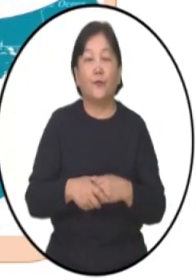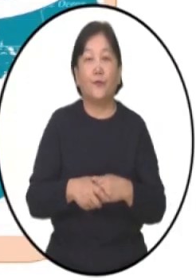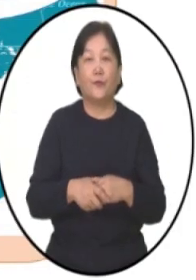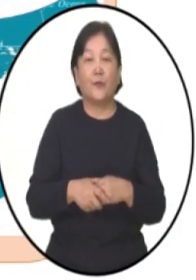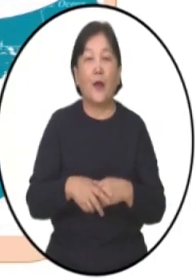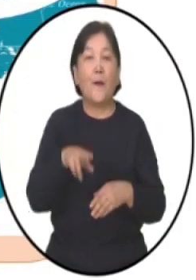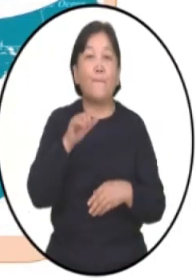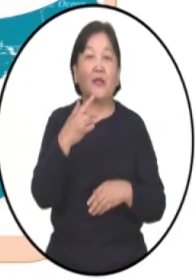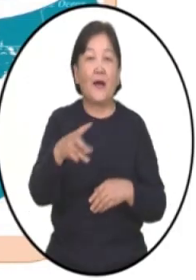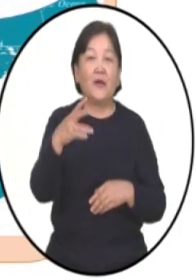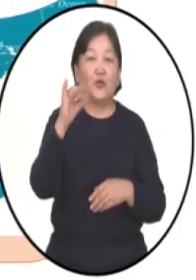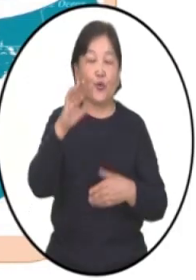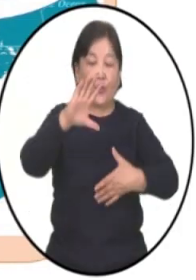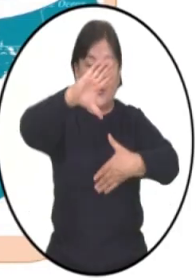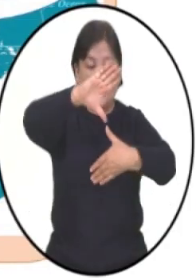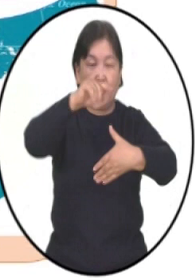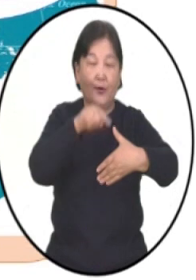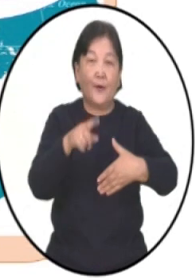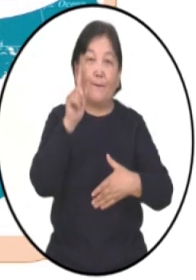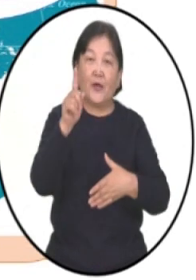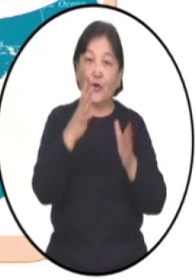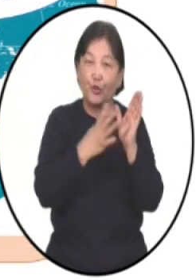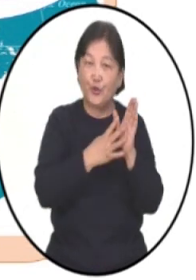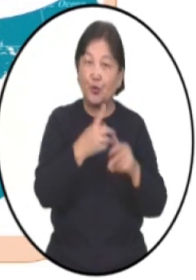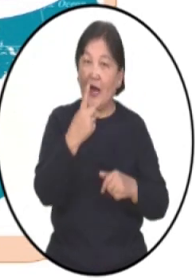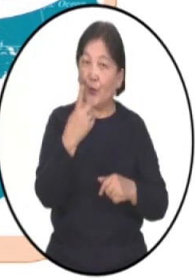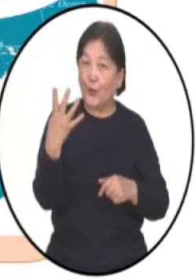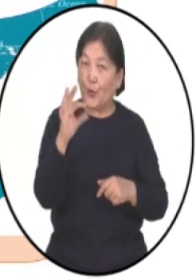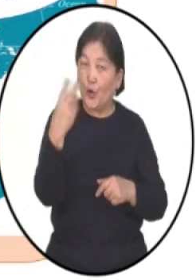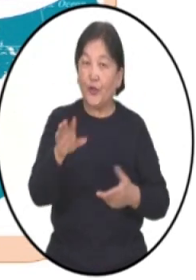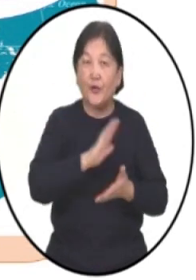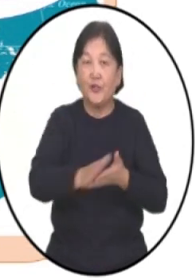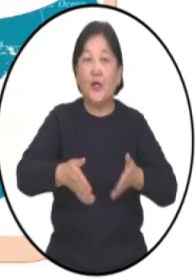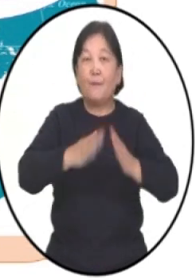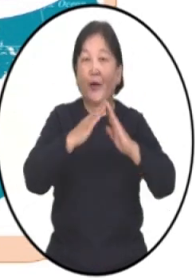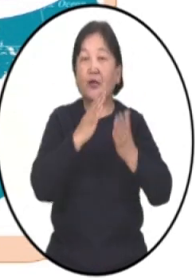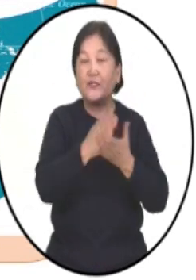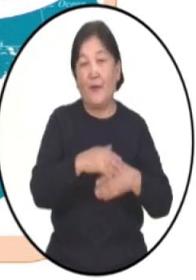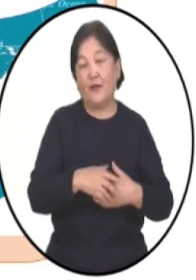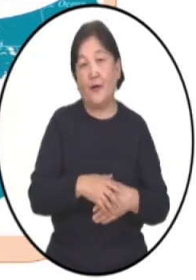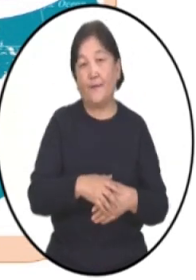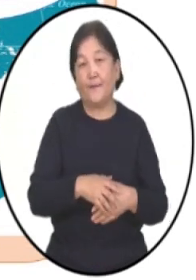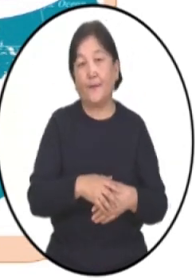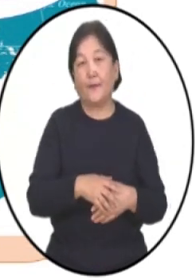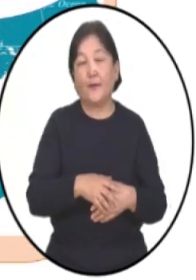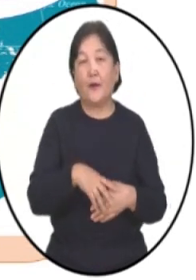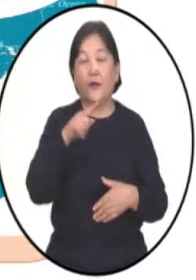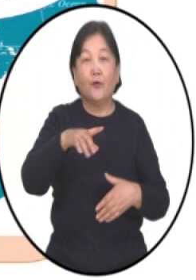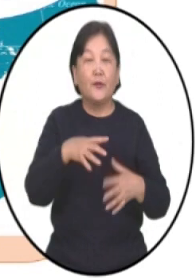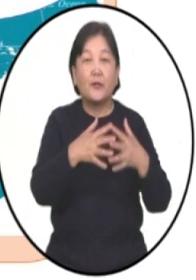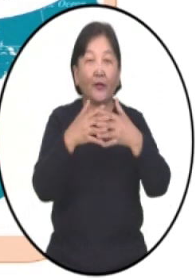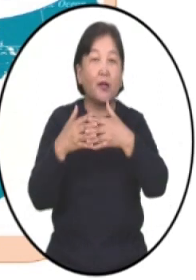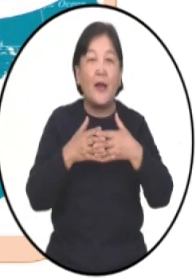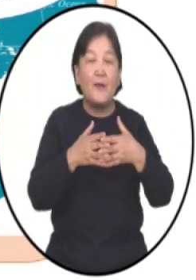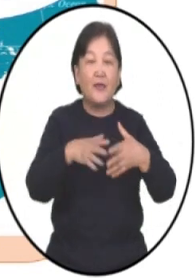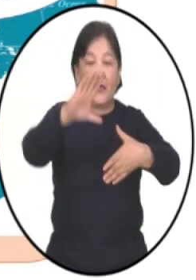За Панамын сувг. Панамын сувг нь 1914 онд ашиглалтанд орсон. За энэ Америкийн баруун